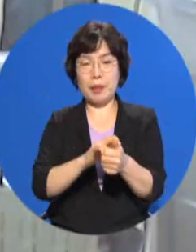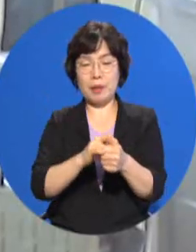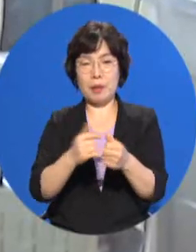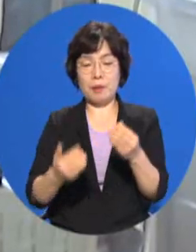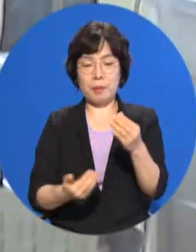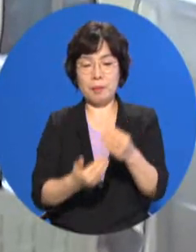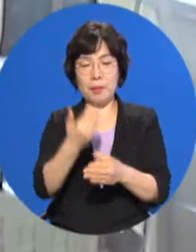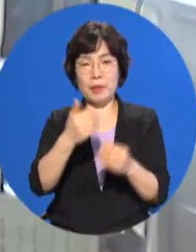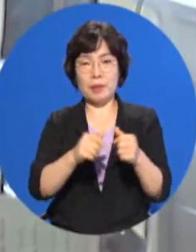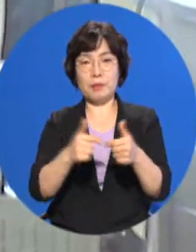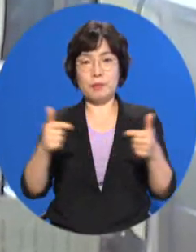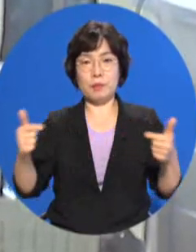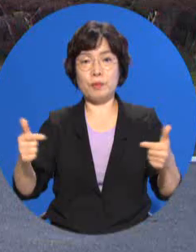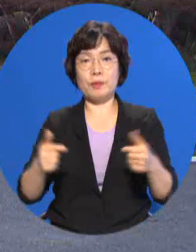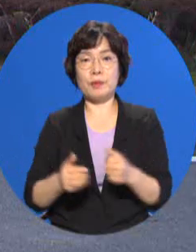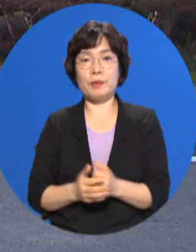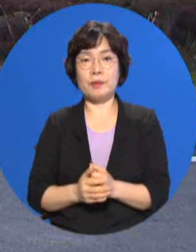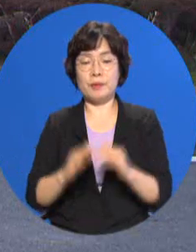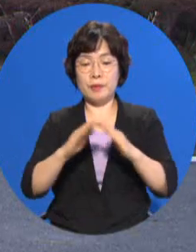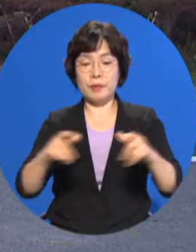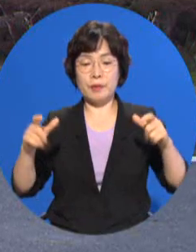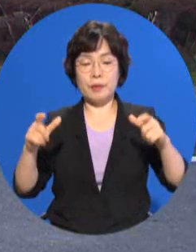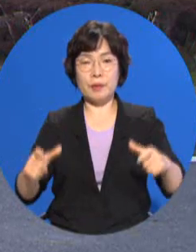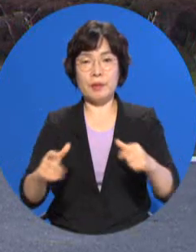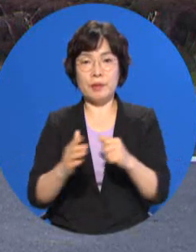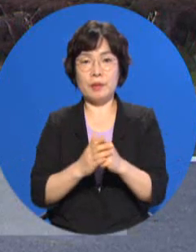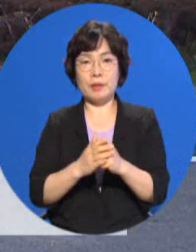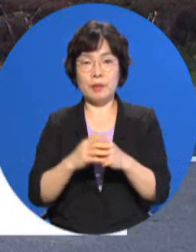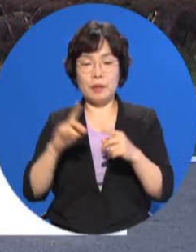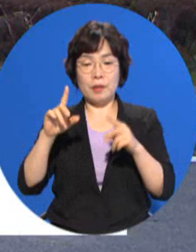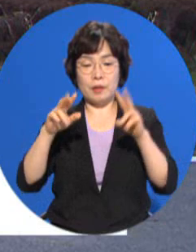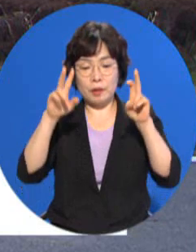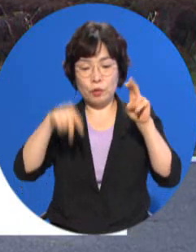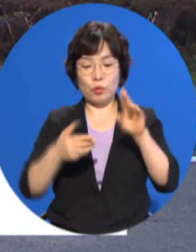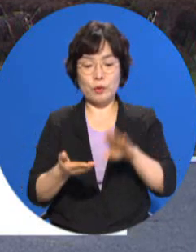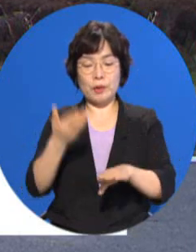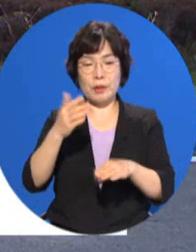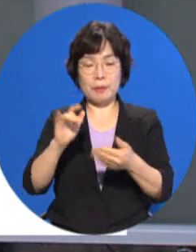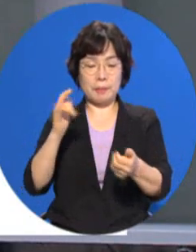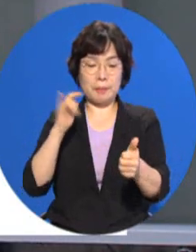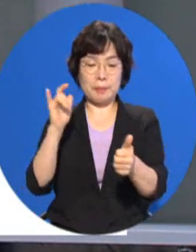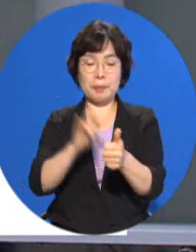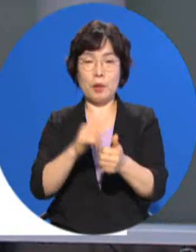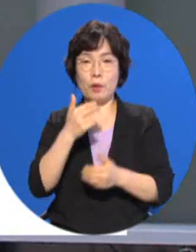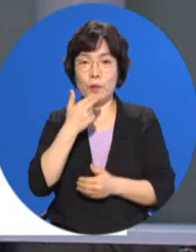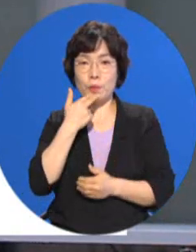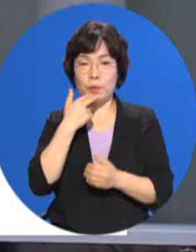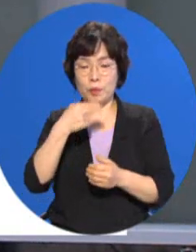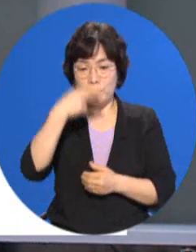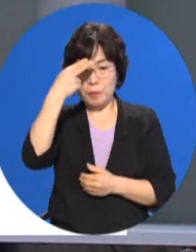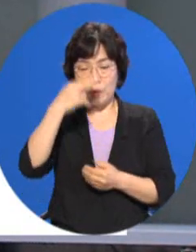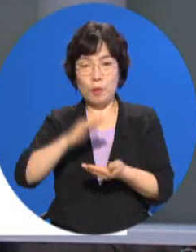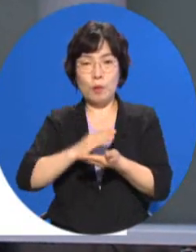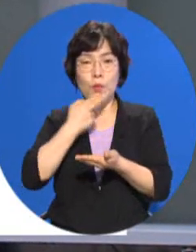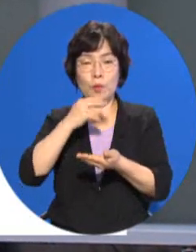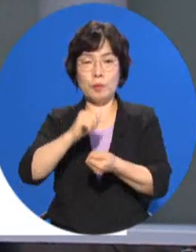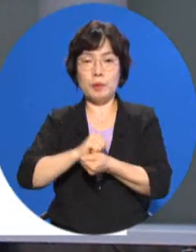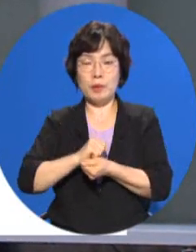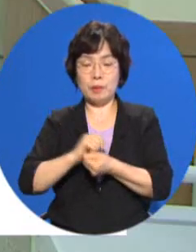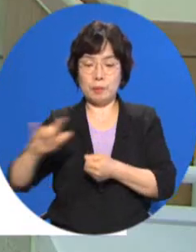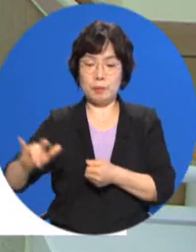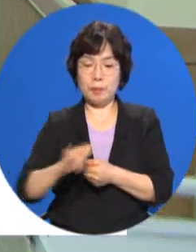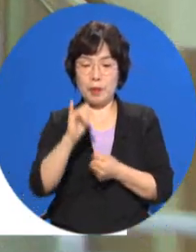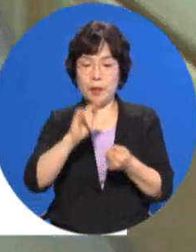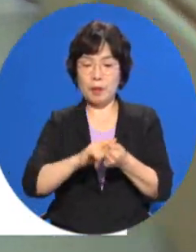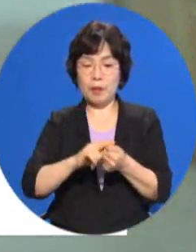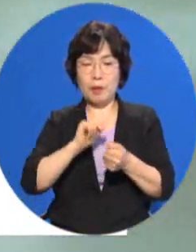사례도 잇따르고 있는 상황. 전남 지역에서는 보름 넘게 확진자가 나오지 않고 있지만 무증상 감염 사례와 코로나19의